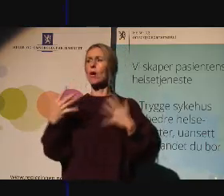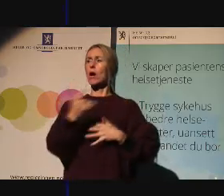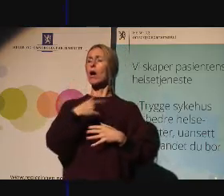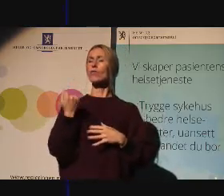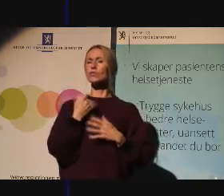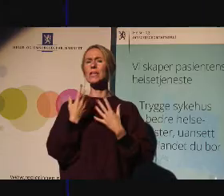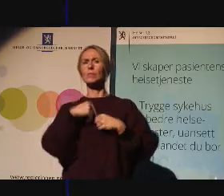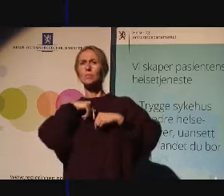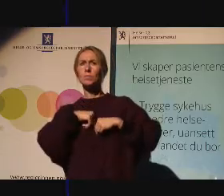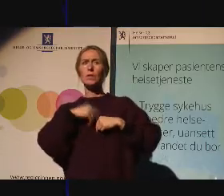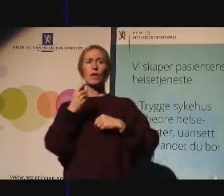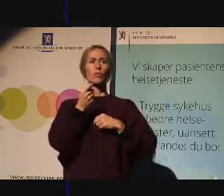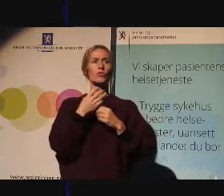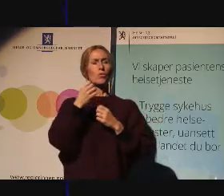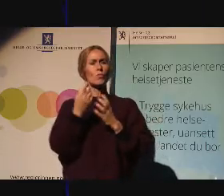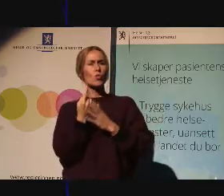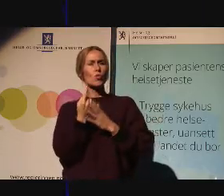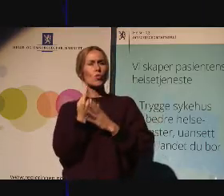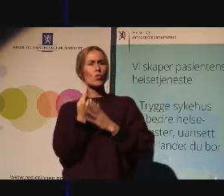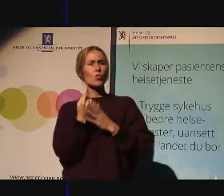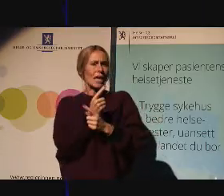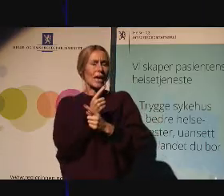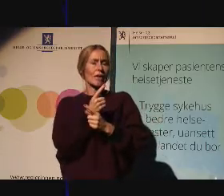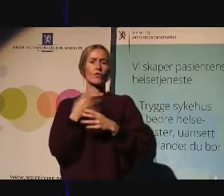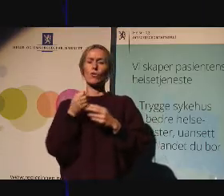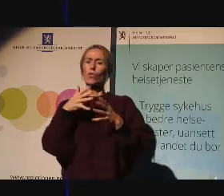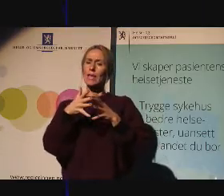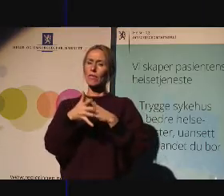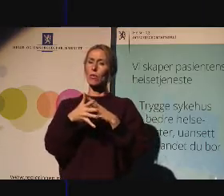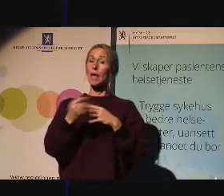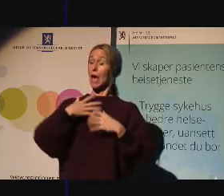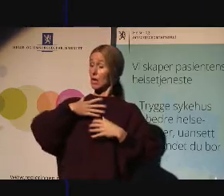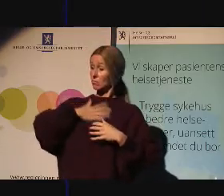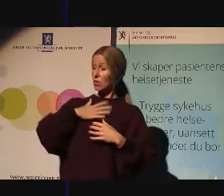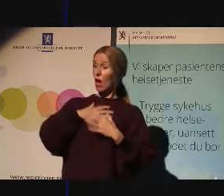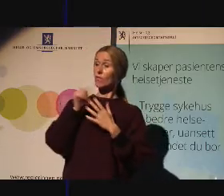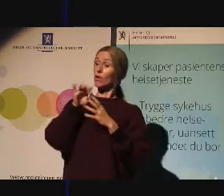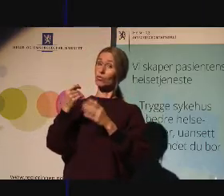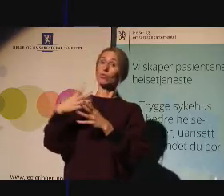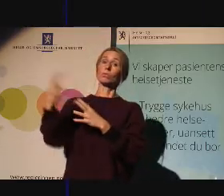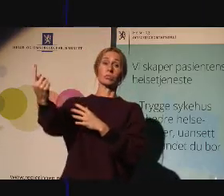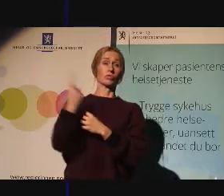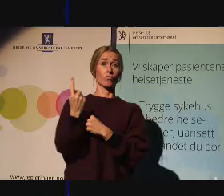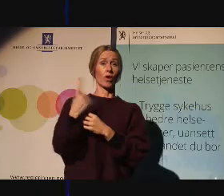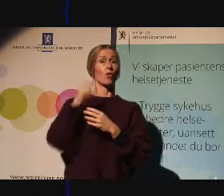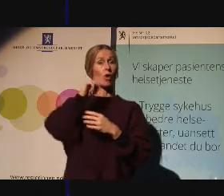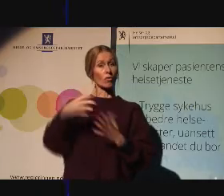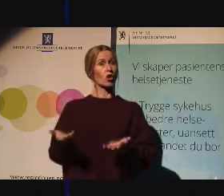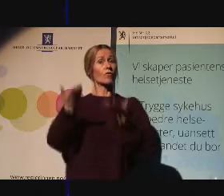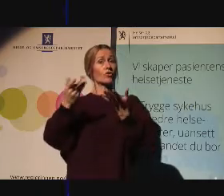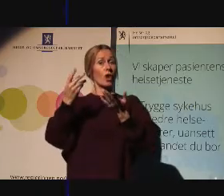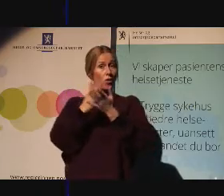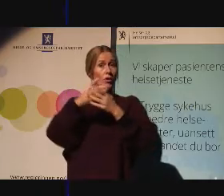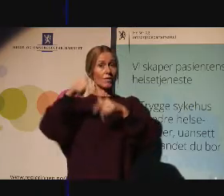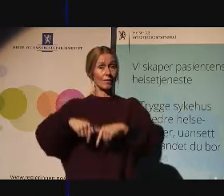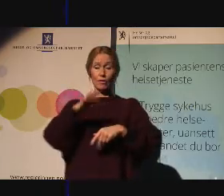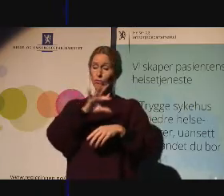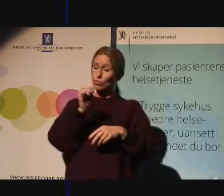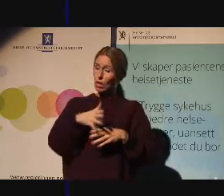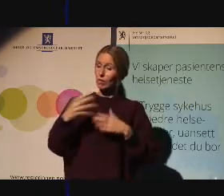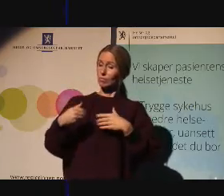Å liksom være igjennom litt av den endringen. Jeg er veldig glad for at det er du som står frem og liksom klarer å løfte dette. Tusen takk. Her får du en liten